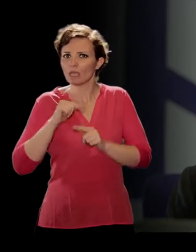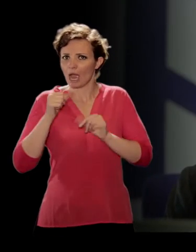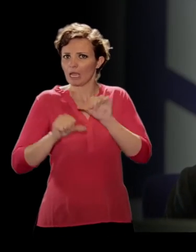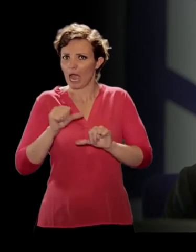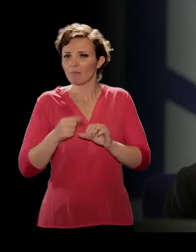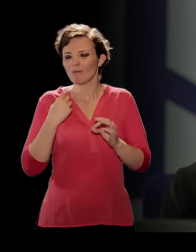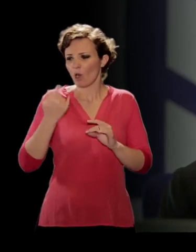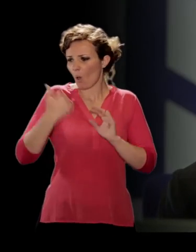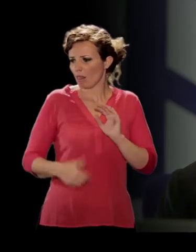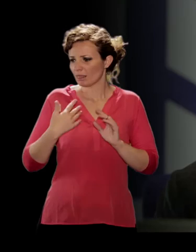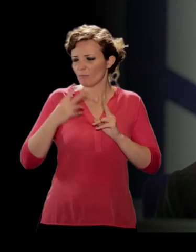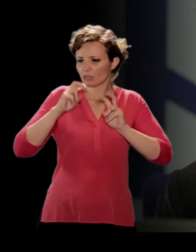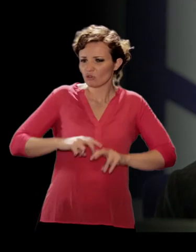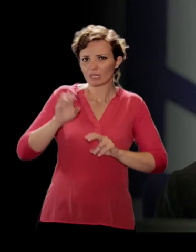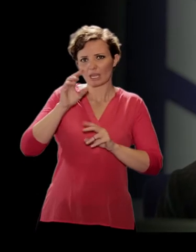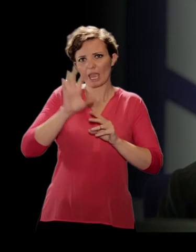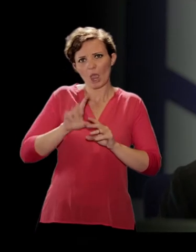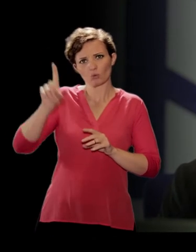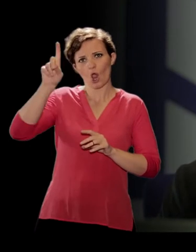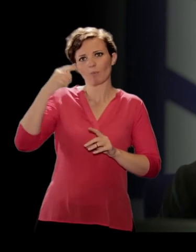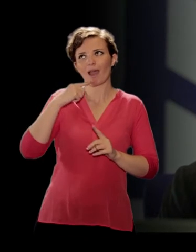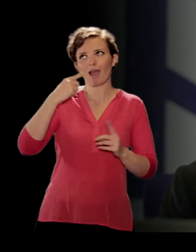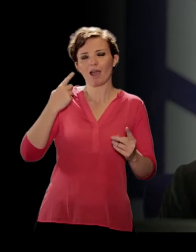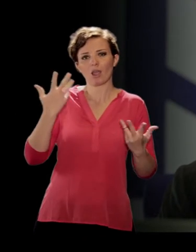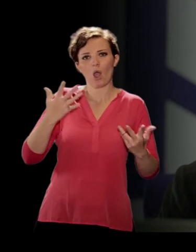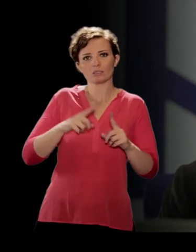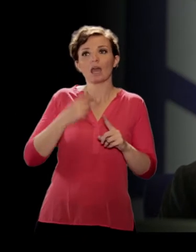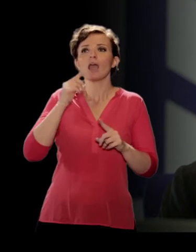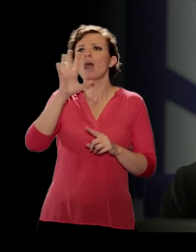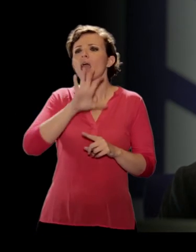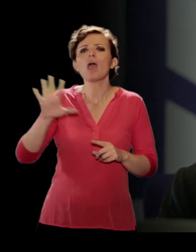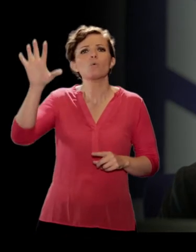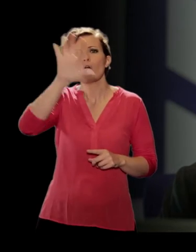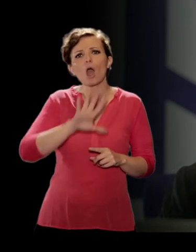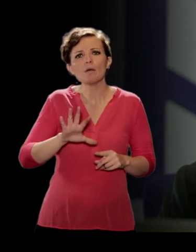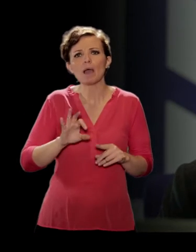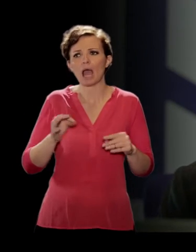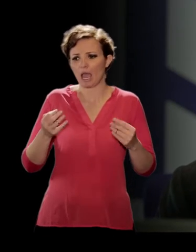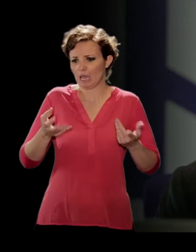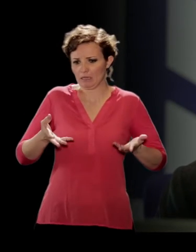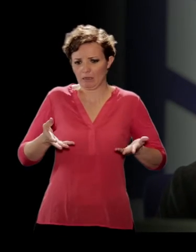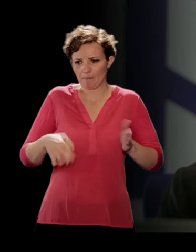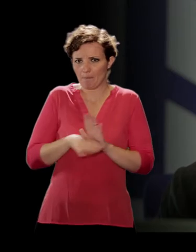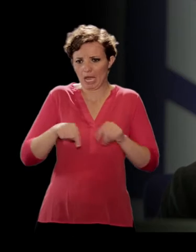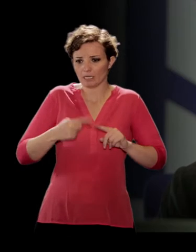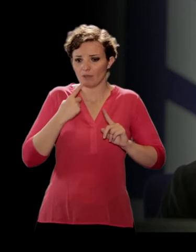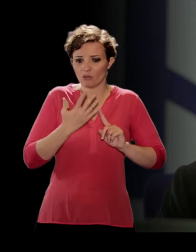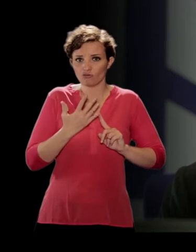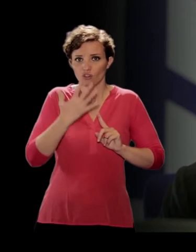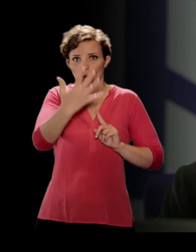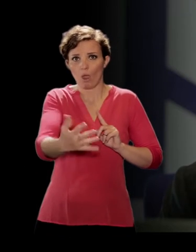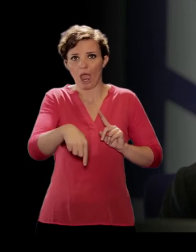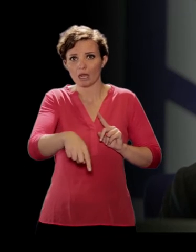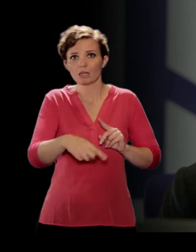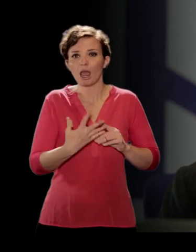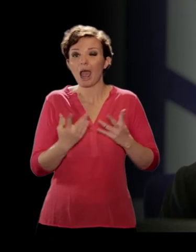stime più recenti dell'Unione Europea ci dicono che l'Europa nel breve periodo, cioè da qui a 5 anni, avrà bisogno di